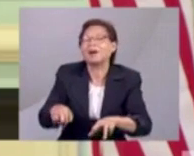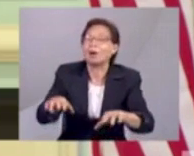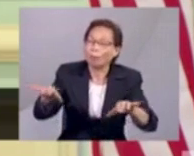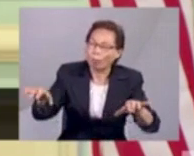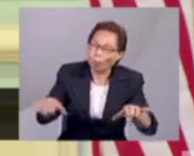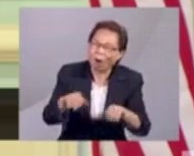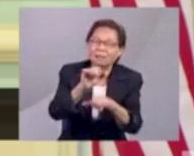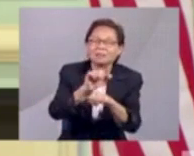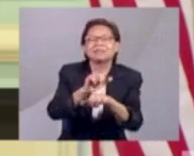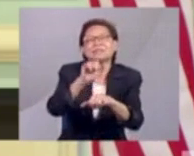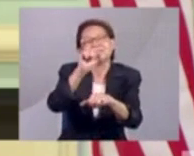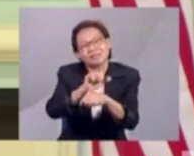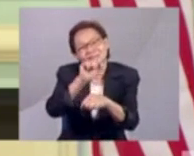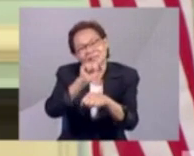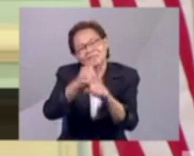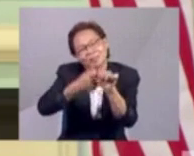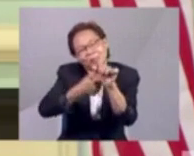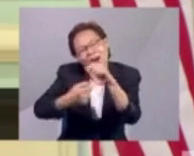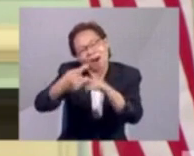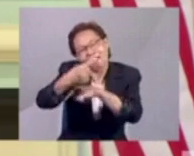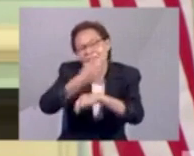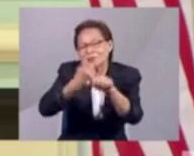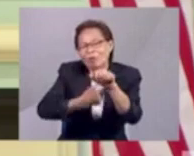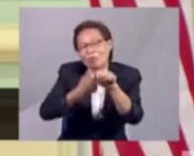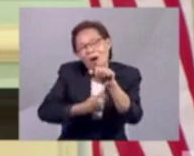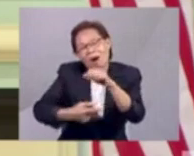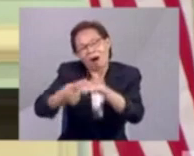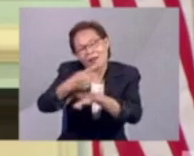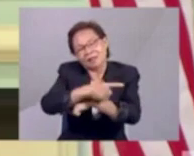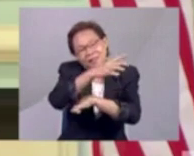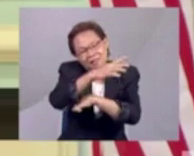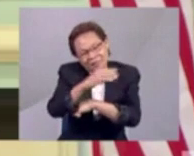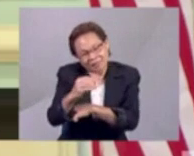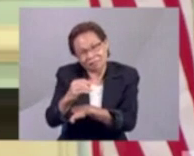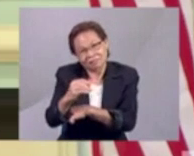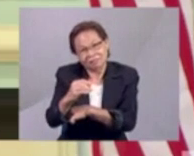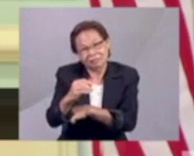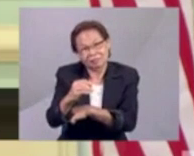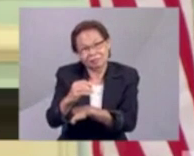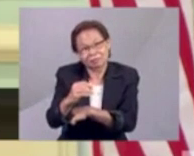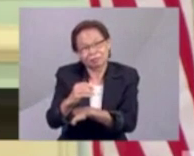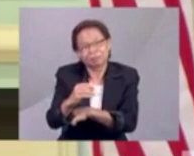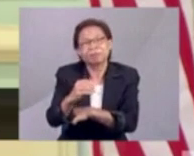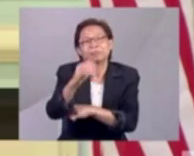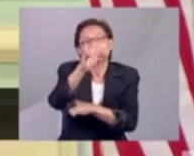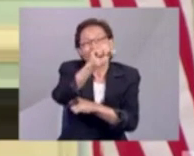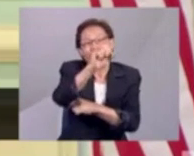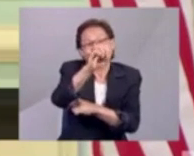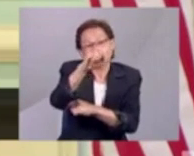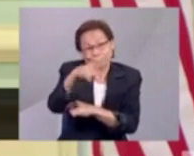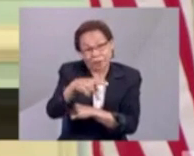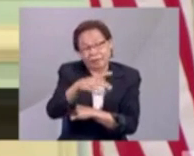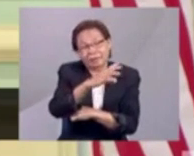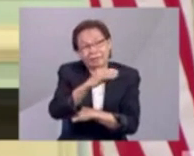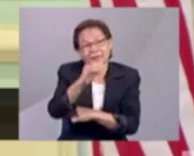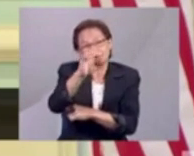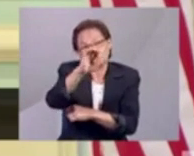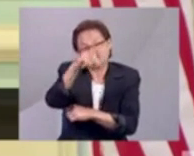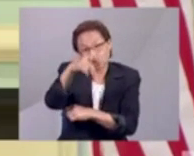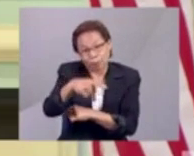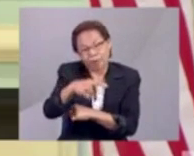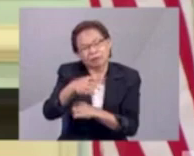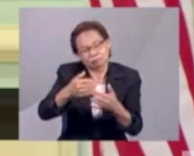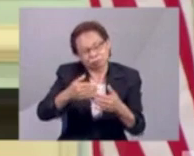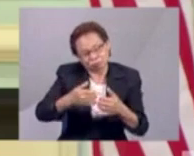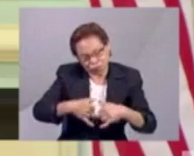aktiviti kehidupan seharian di samping SOP secara